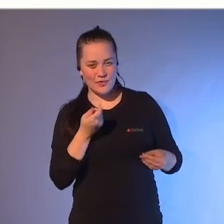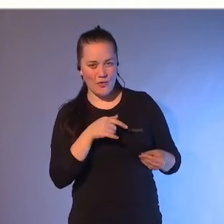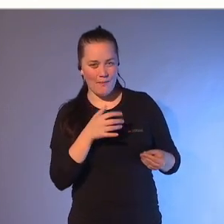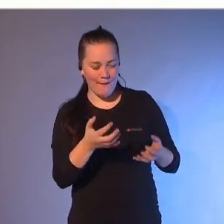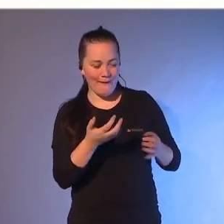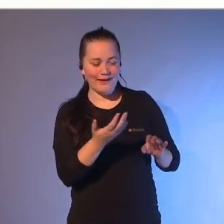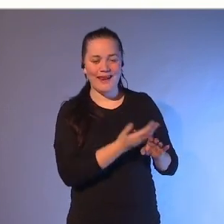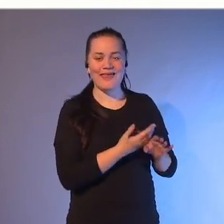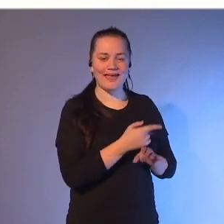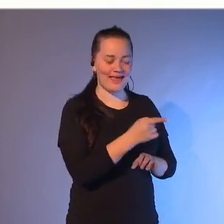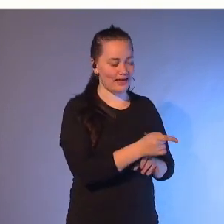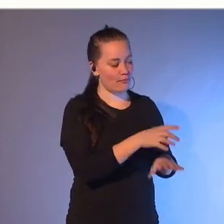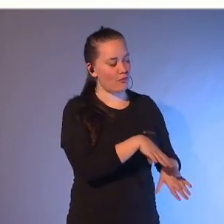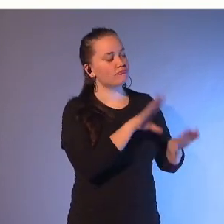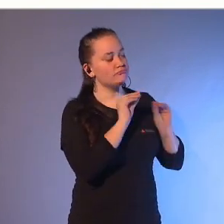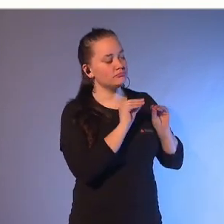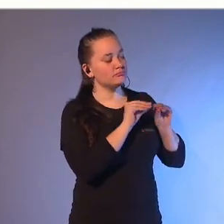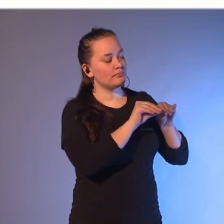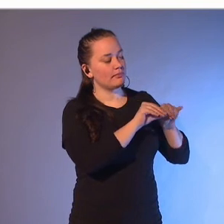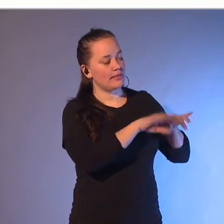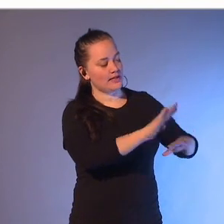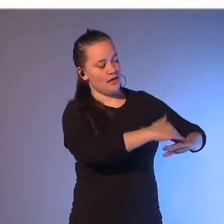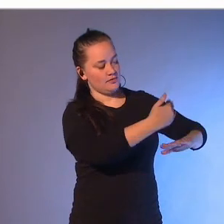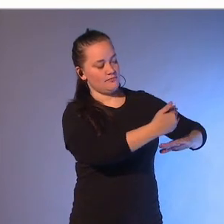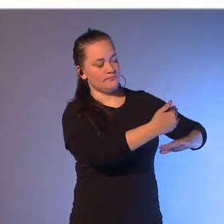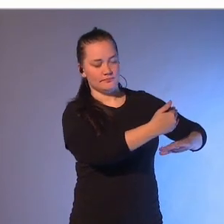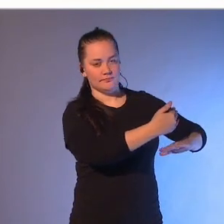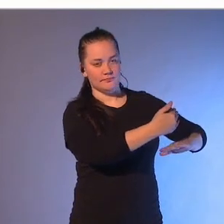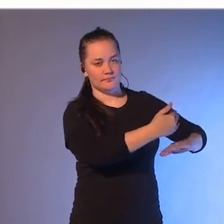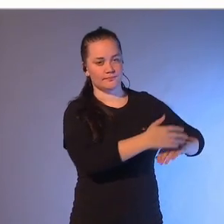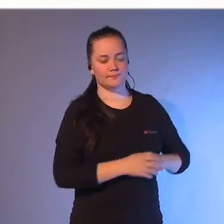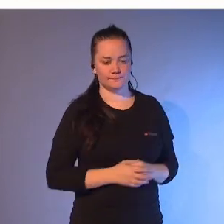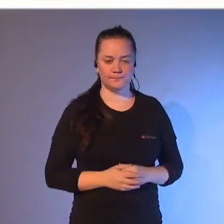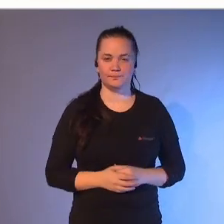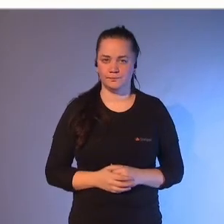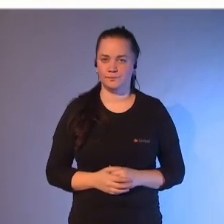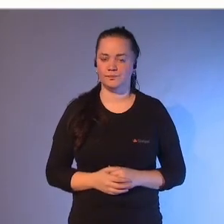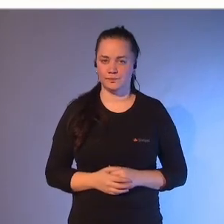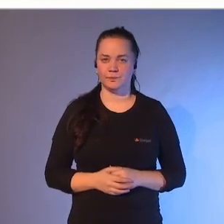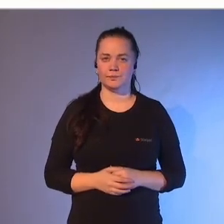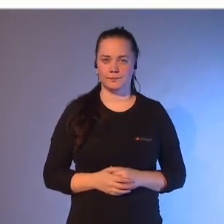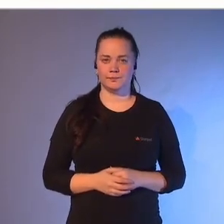manglende trening på det å kunne lese digitale tekster.